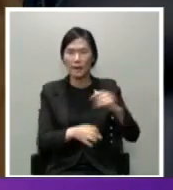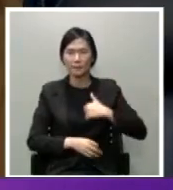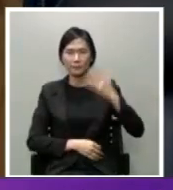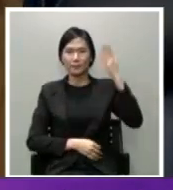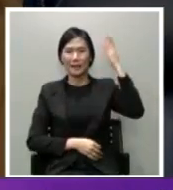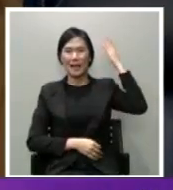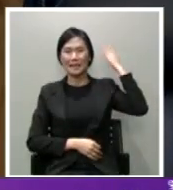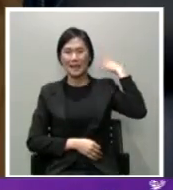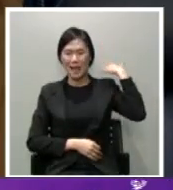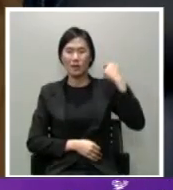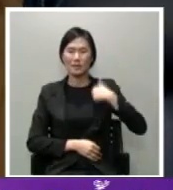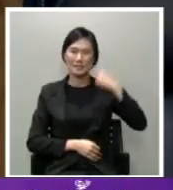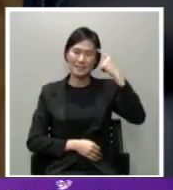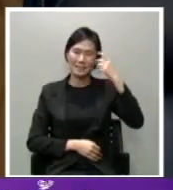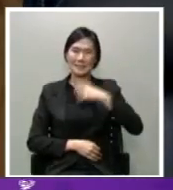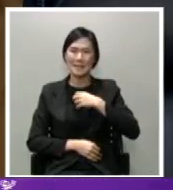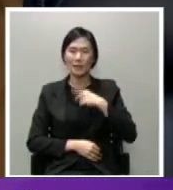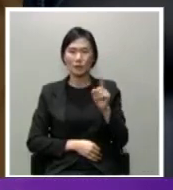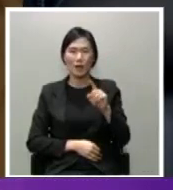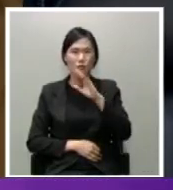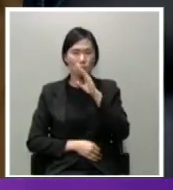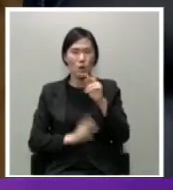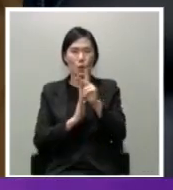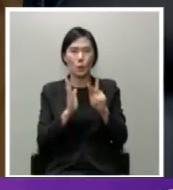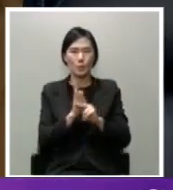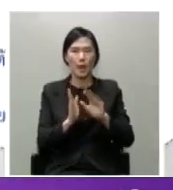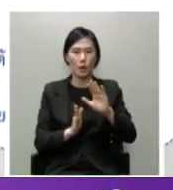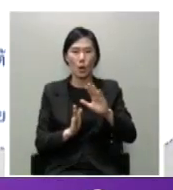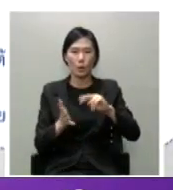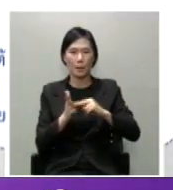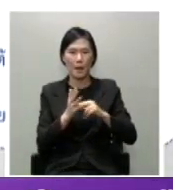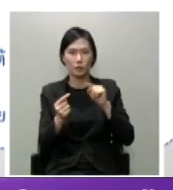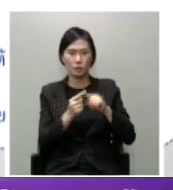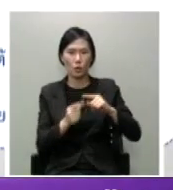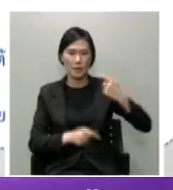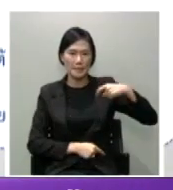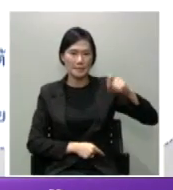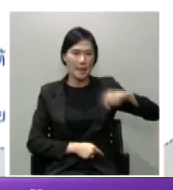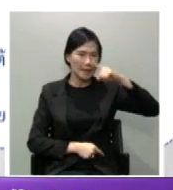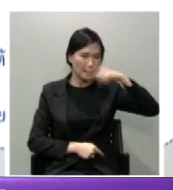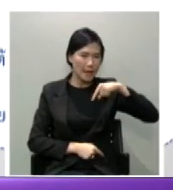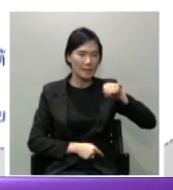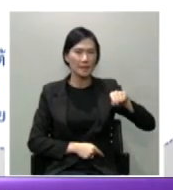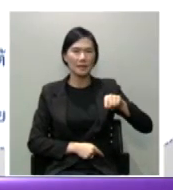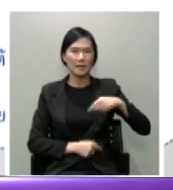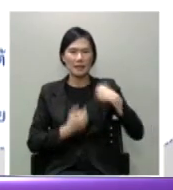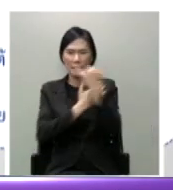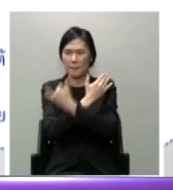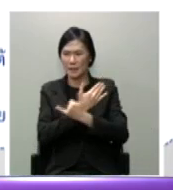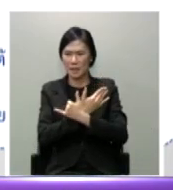ราตั้งหลักว่าคดีฟิลิปบอริสเป็นคดีในศาลไทยกฎหมายไทยไม่เกี่ยวอะไร